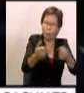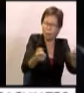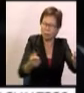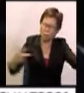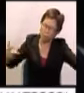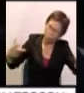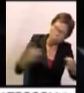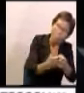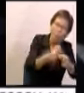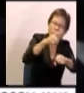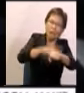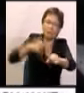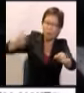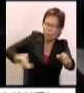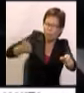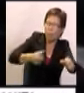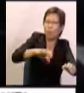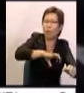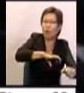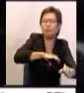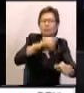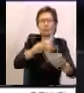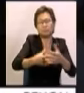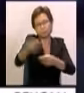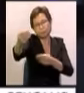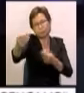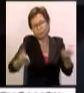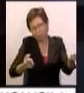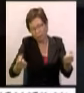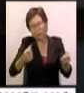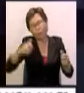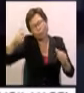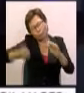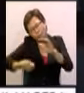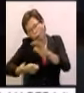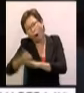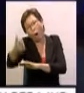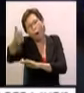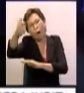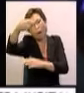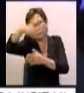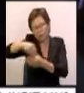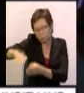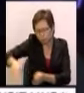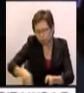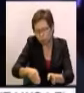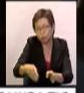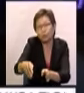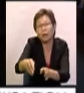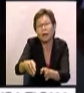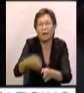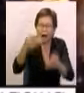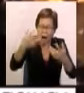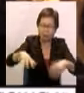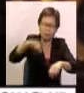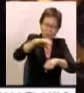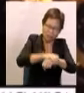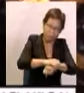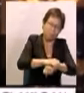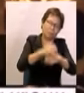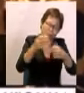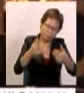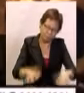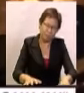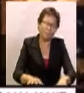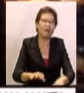semasa dikejar polis. Dia kemudiannya keluar daripada kereta dan melarikan diri ke Jalan Sungai Pinang sebelum ditahan tidak jauh dari